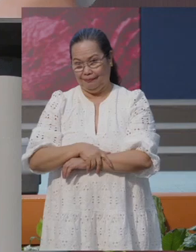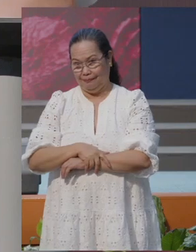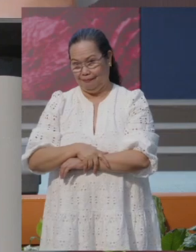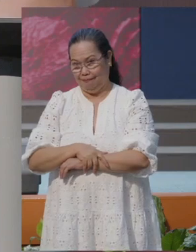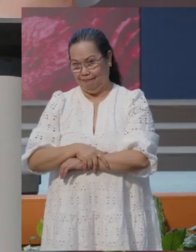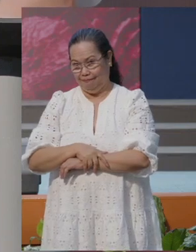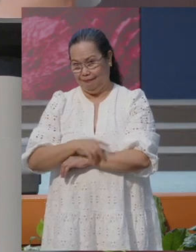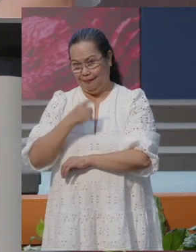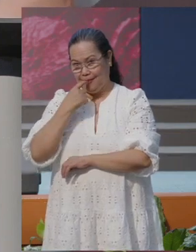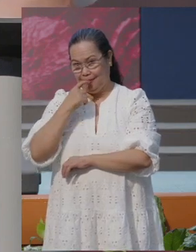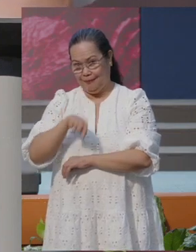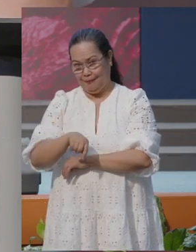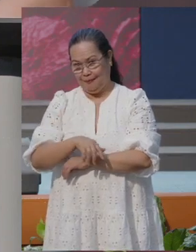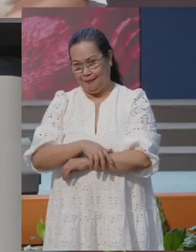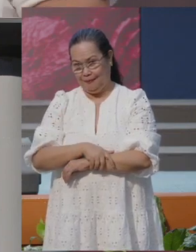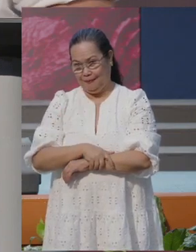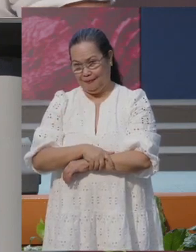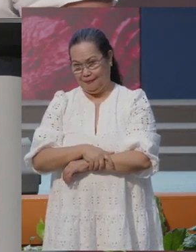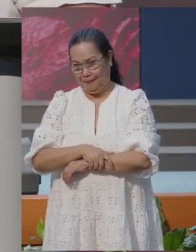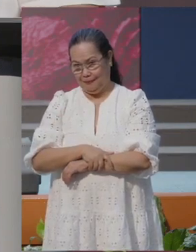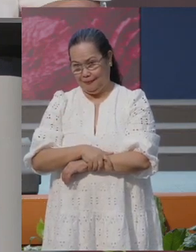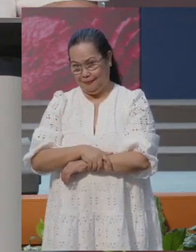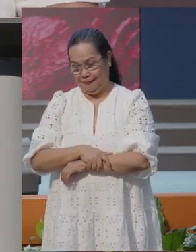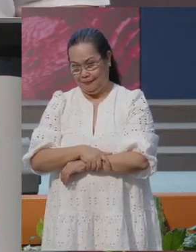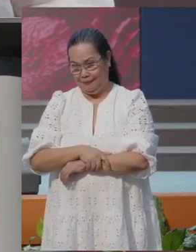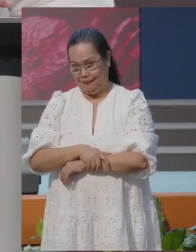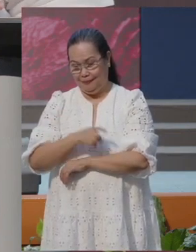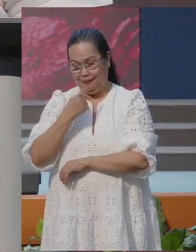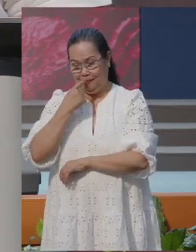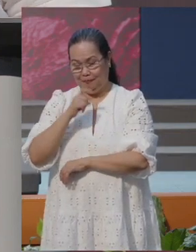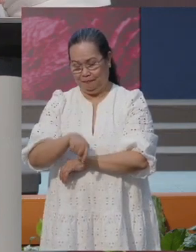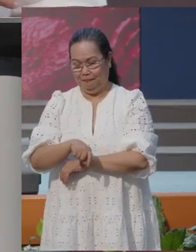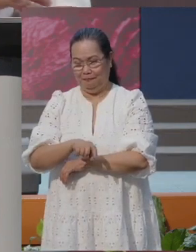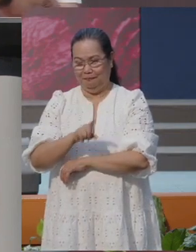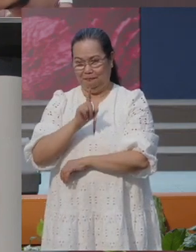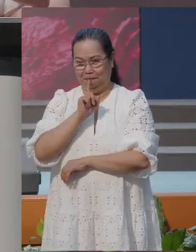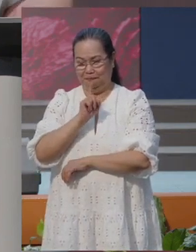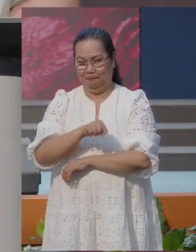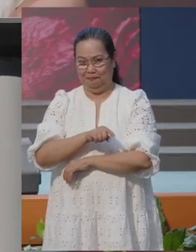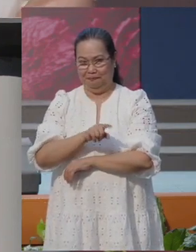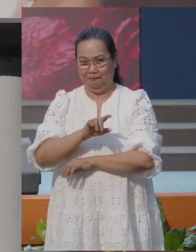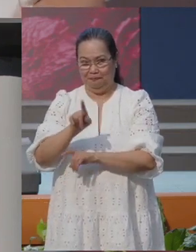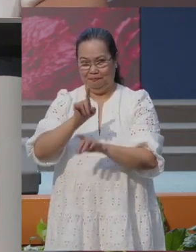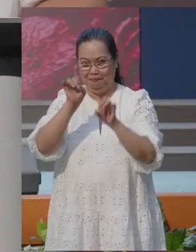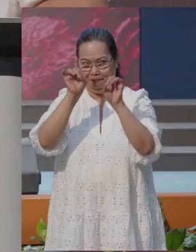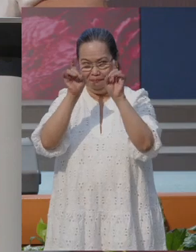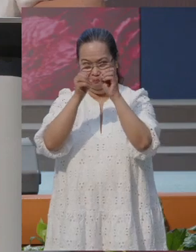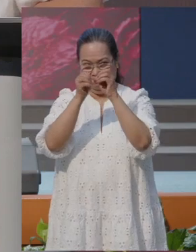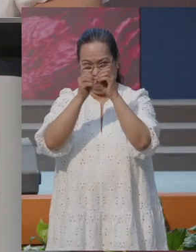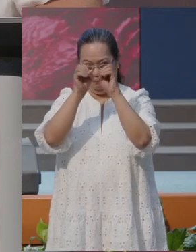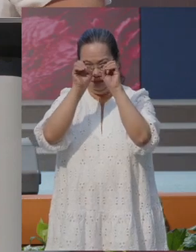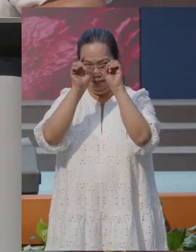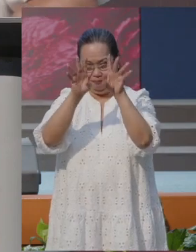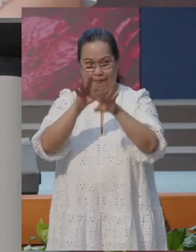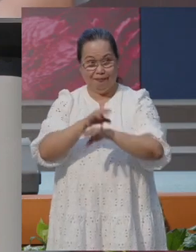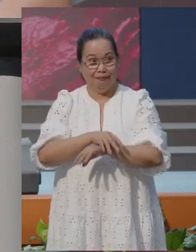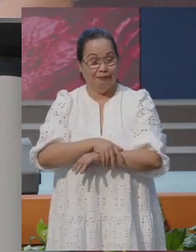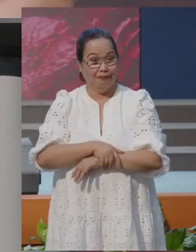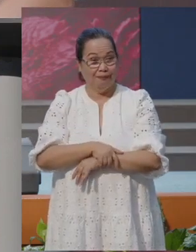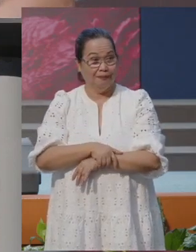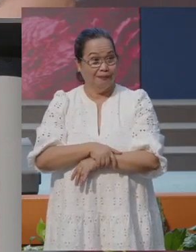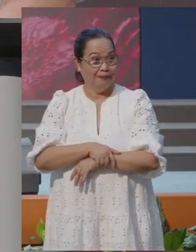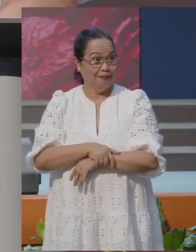Insulto po yun. Ito po, insulto na rin yan. Pero ito, mas grabe yan. Ganun po